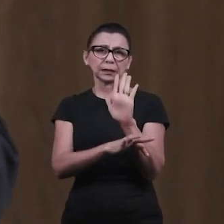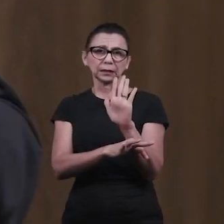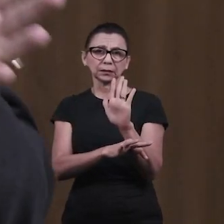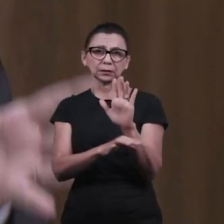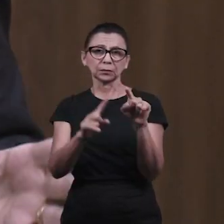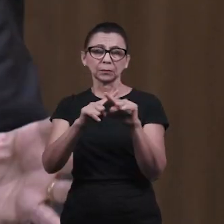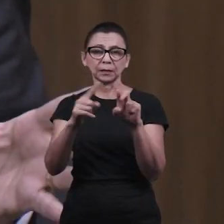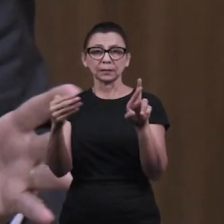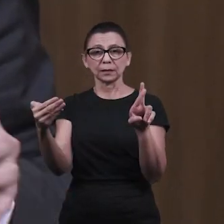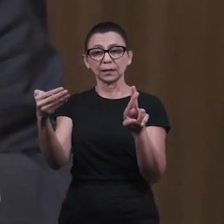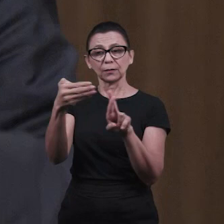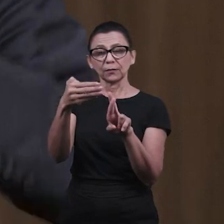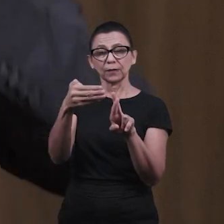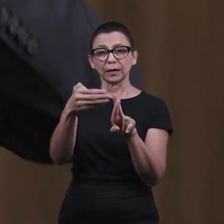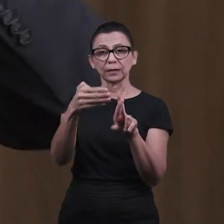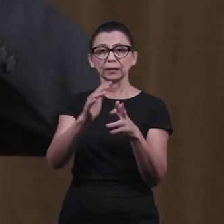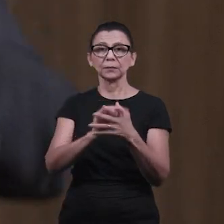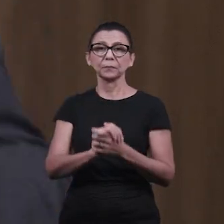Bible.